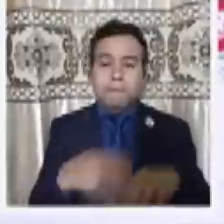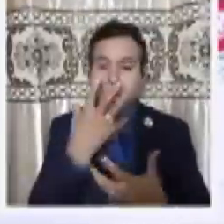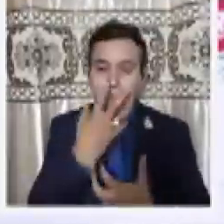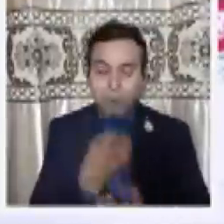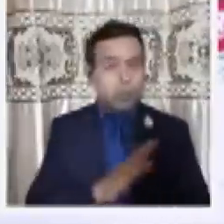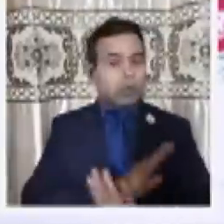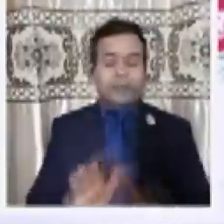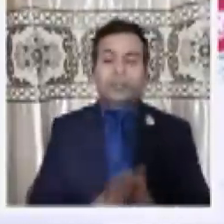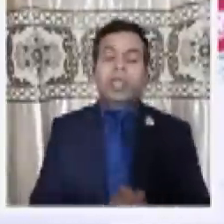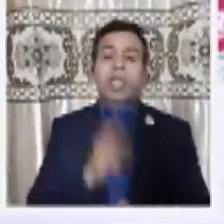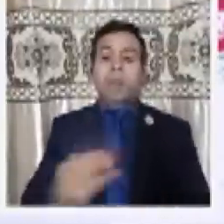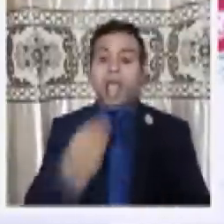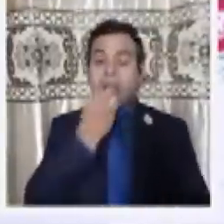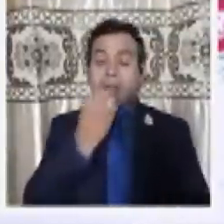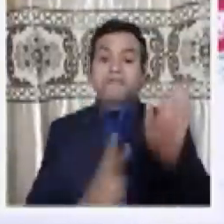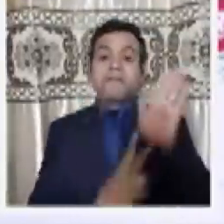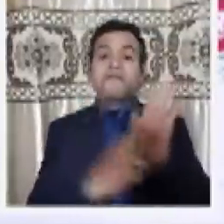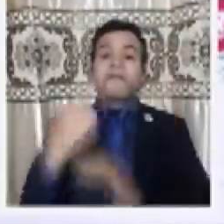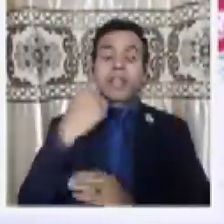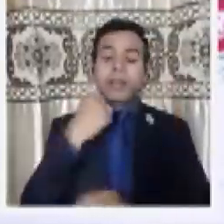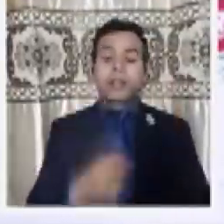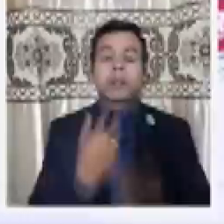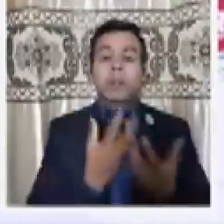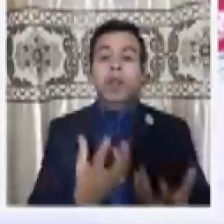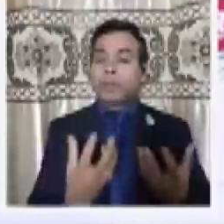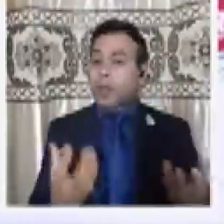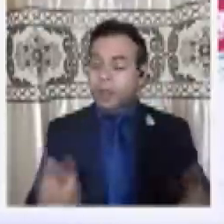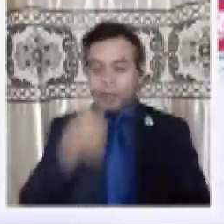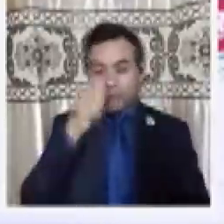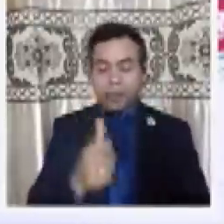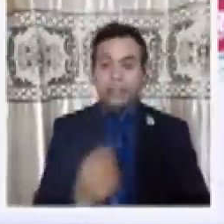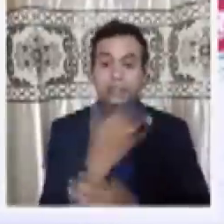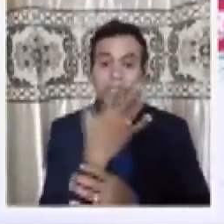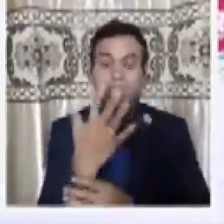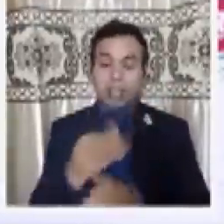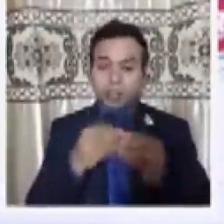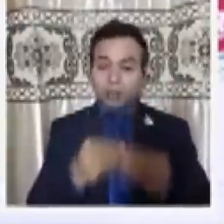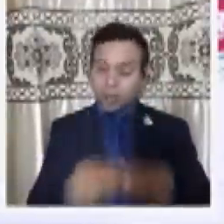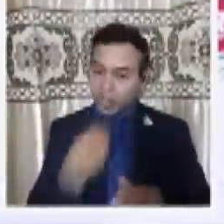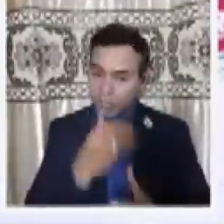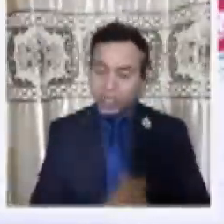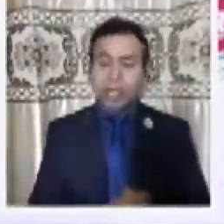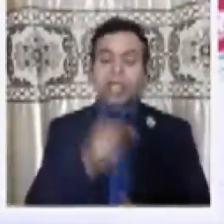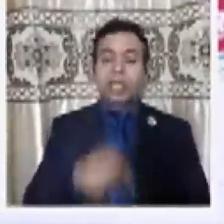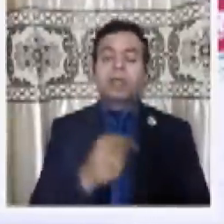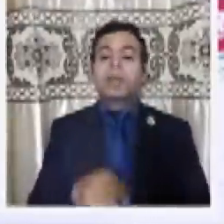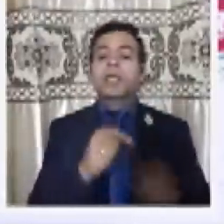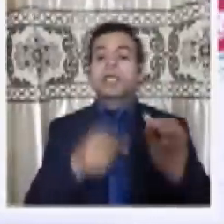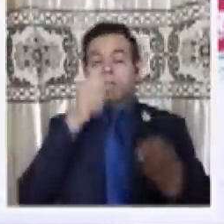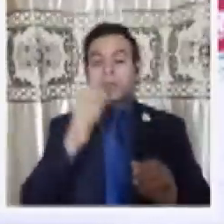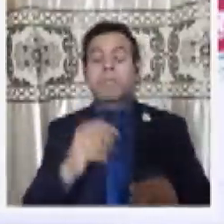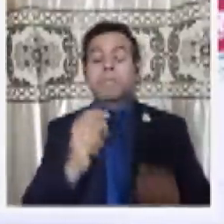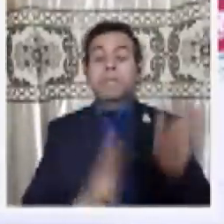পর্যাপ্ত পরিমাণে পুষ্টিকর খাদ্য গ্রহণ, টাটকা শাকসবজি, ফলমূল, আমিষ